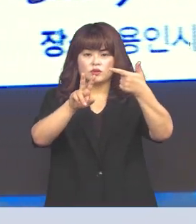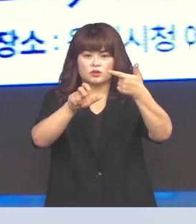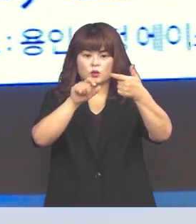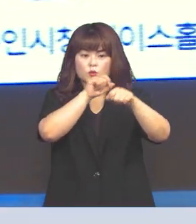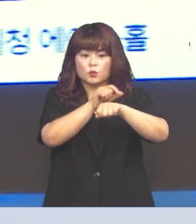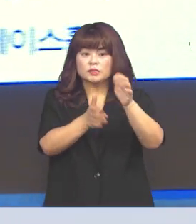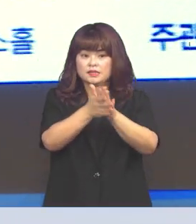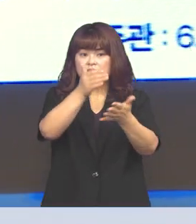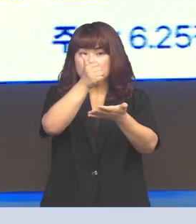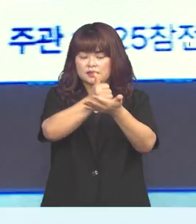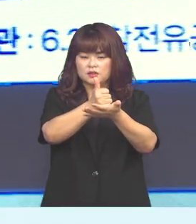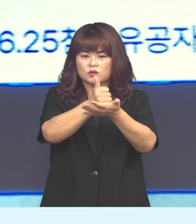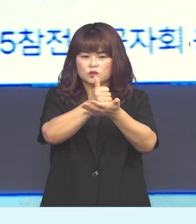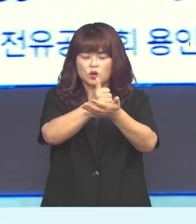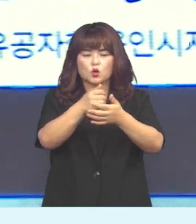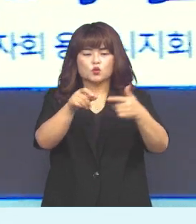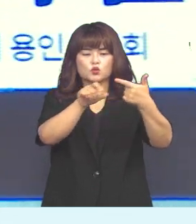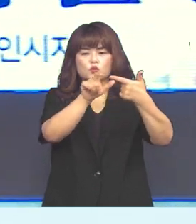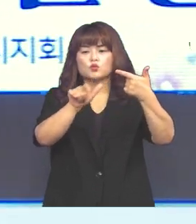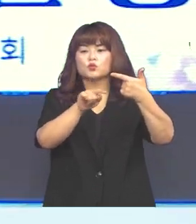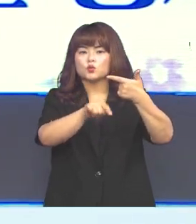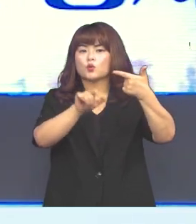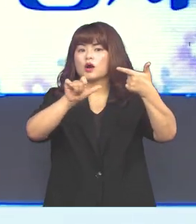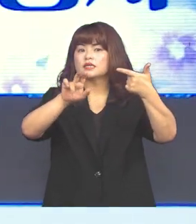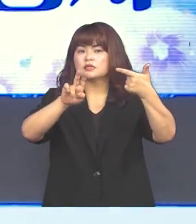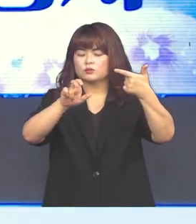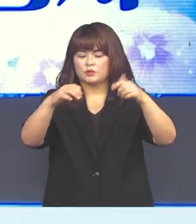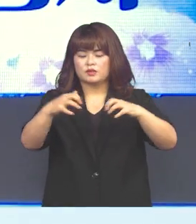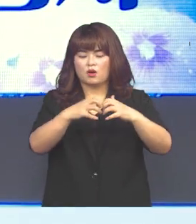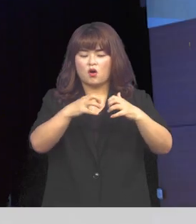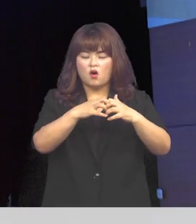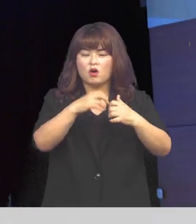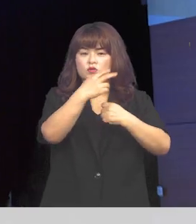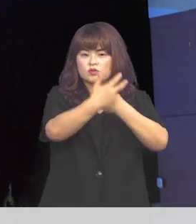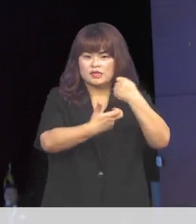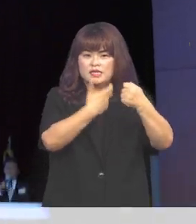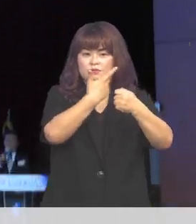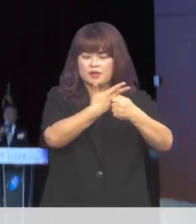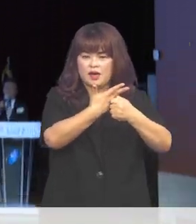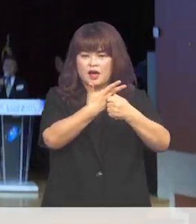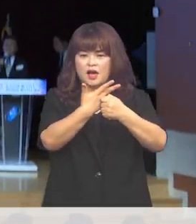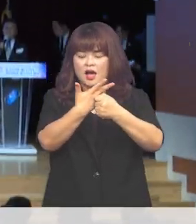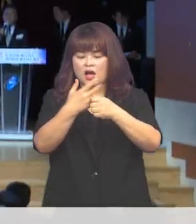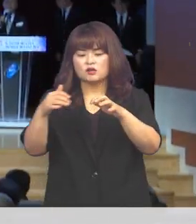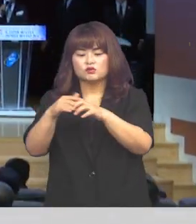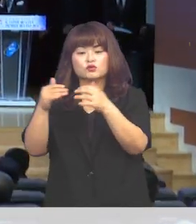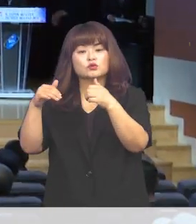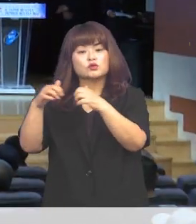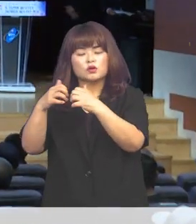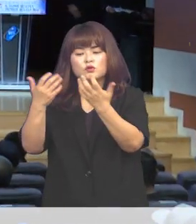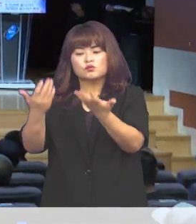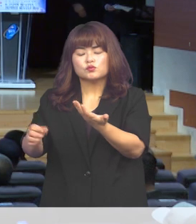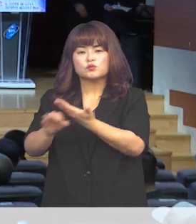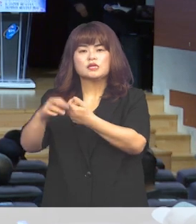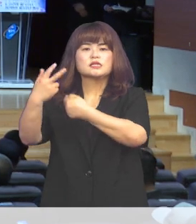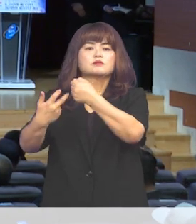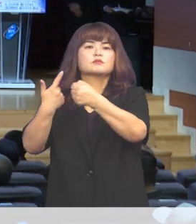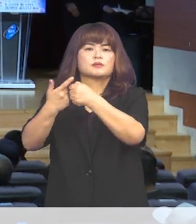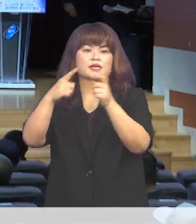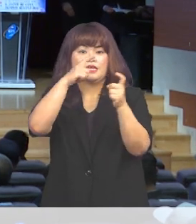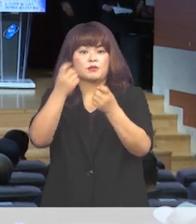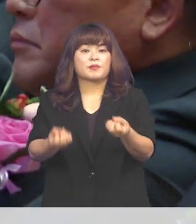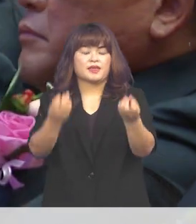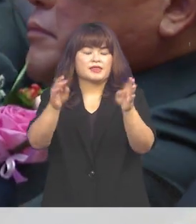25일 시청에서 6.25 전쟁 74주년과 정전협정 71주년을 기념하는 식이 열렸습니다.